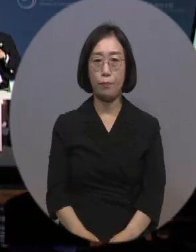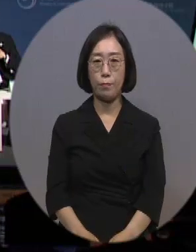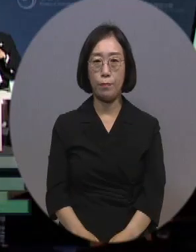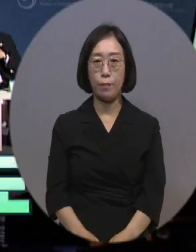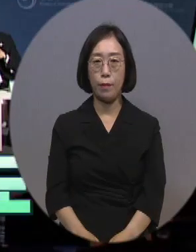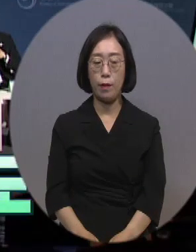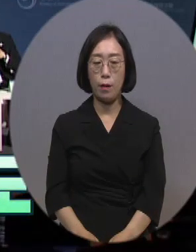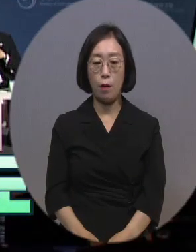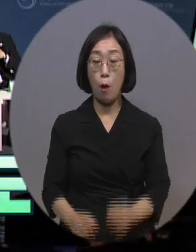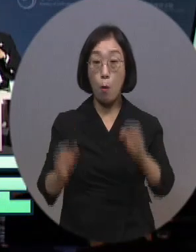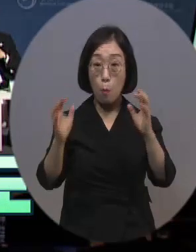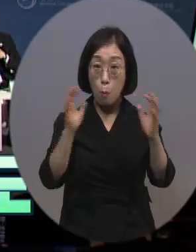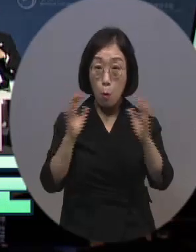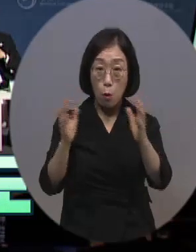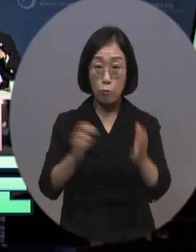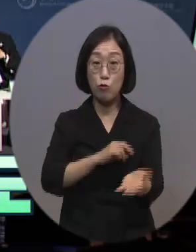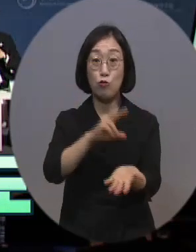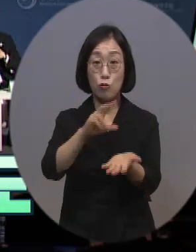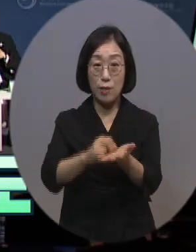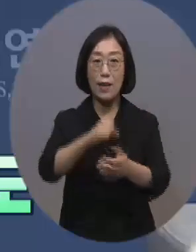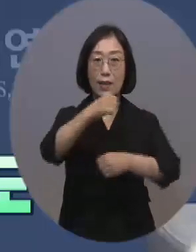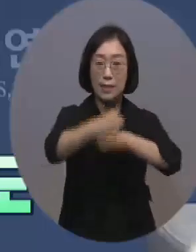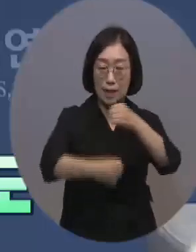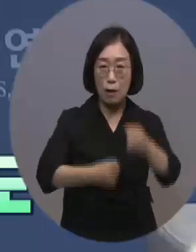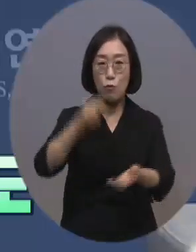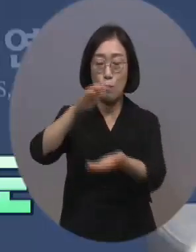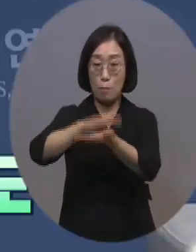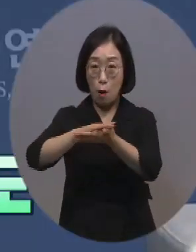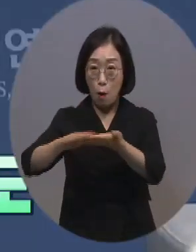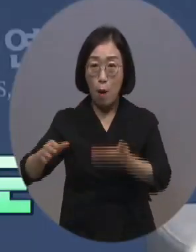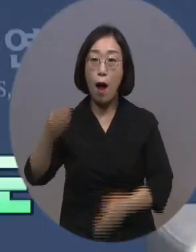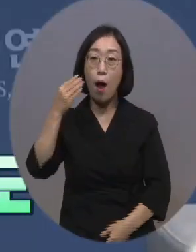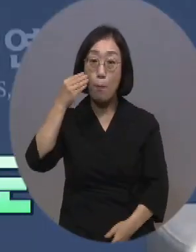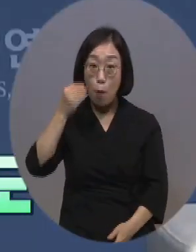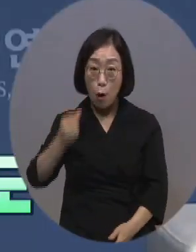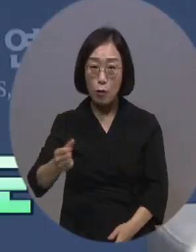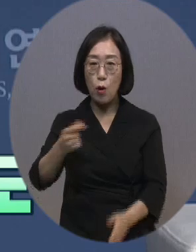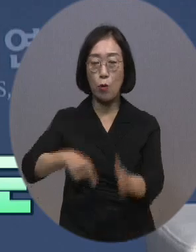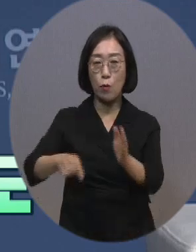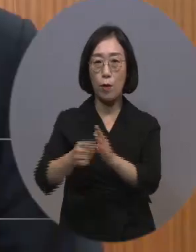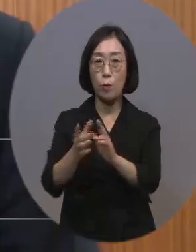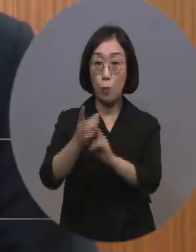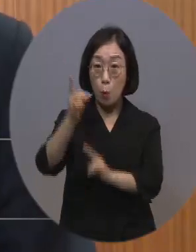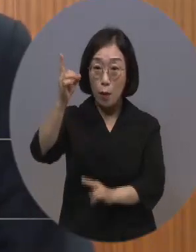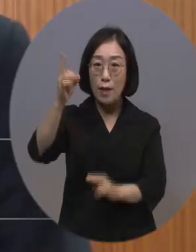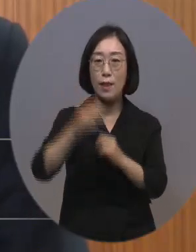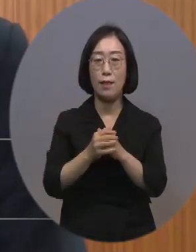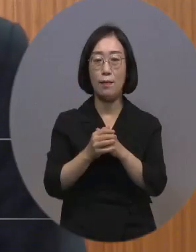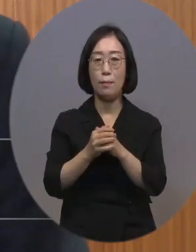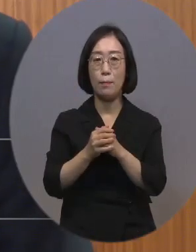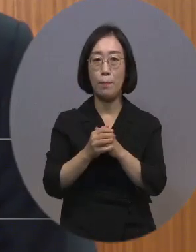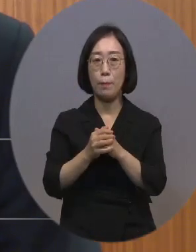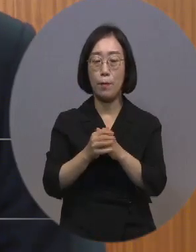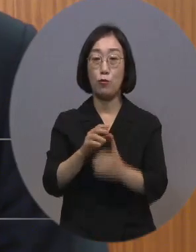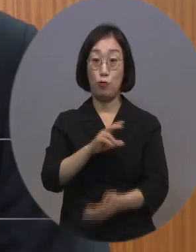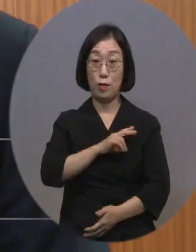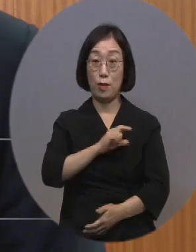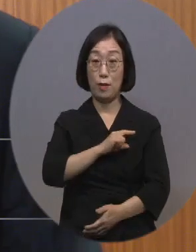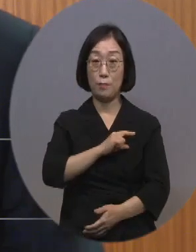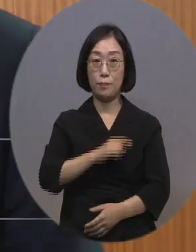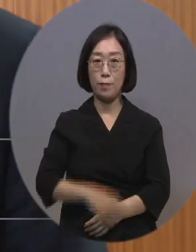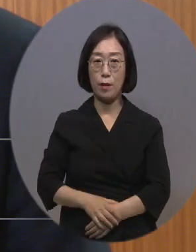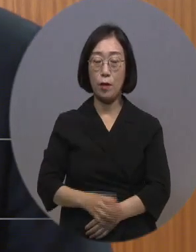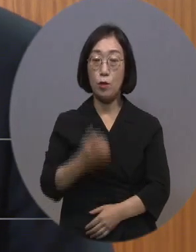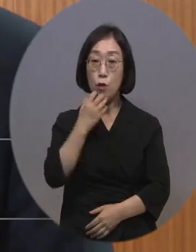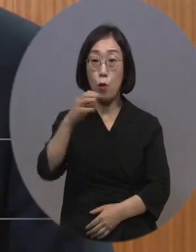이번 포럼의 주제는 자유와 평화, 번영의 통일 한반도입니다. 이번 서울에서 열리는